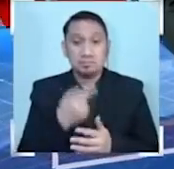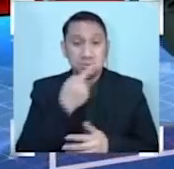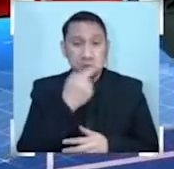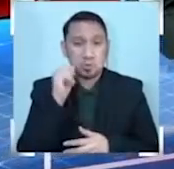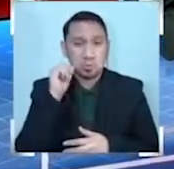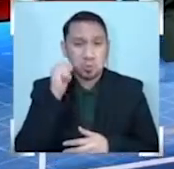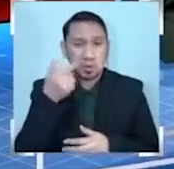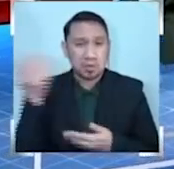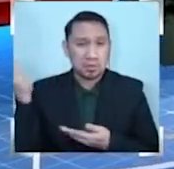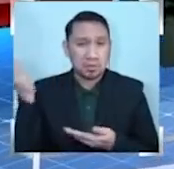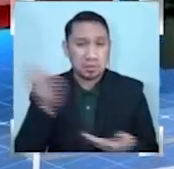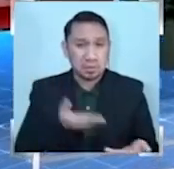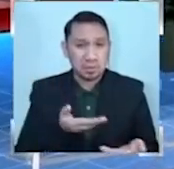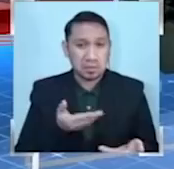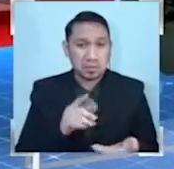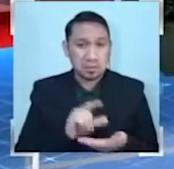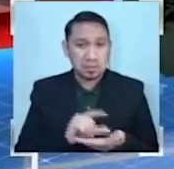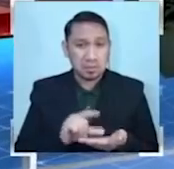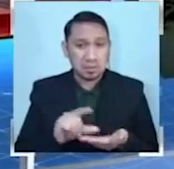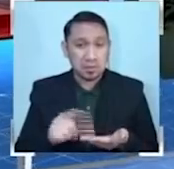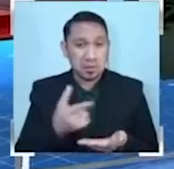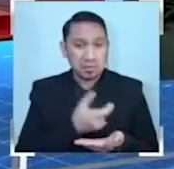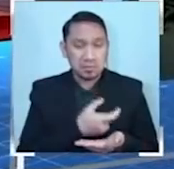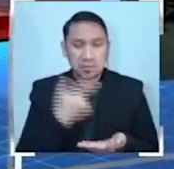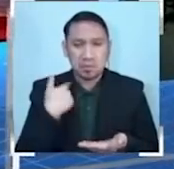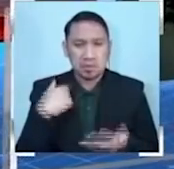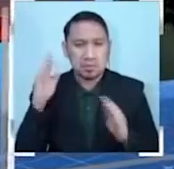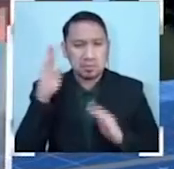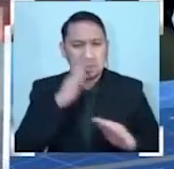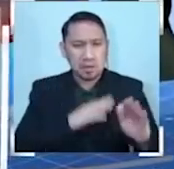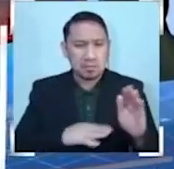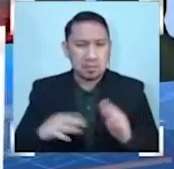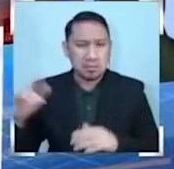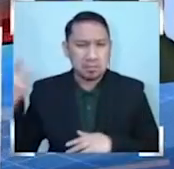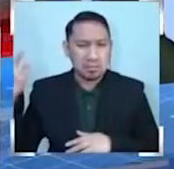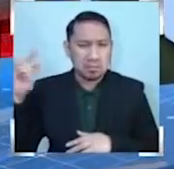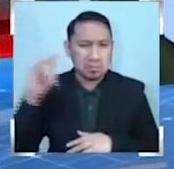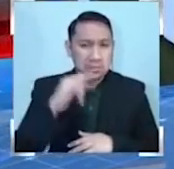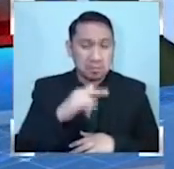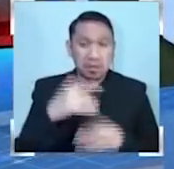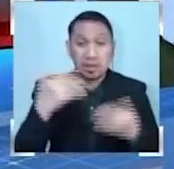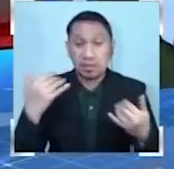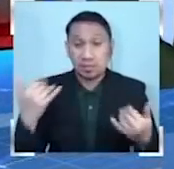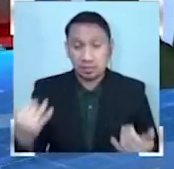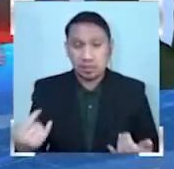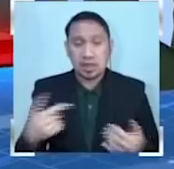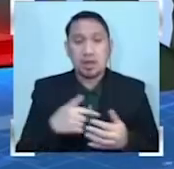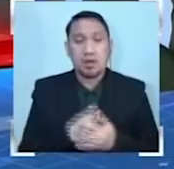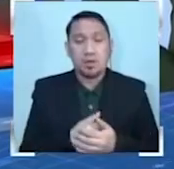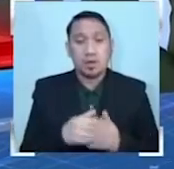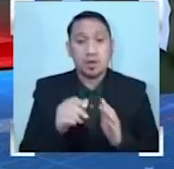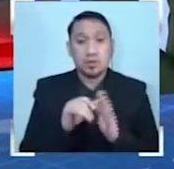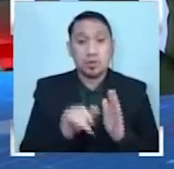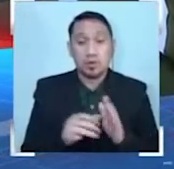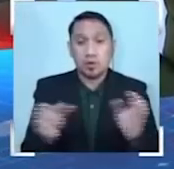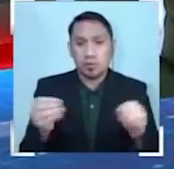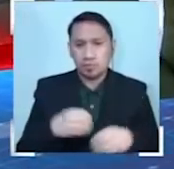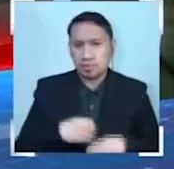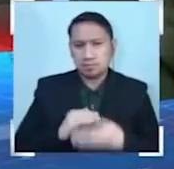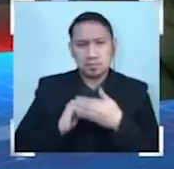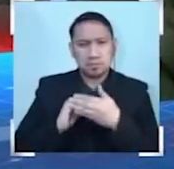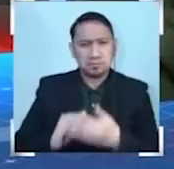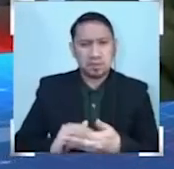sa kanila dahil sa aberya sa pagbiyahe. Naghabla naman ang Public Attorney's Office para harangan ang pagbabakuna sa mga bata.